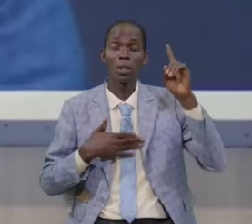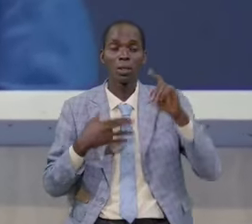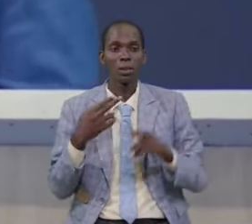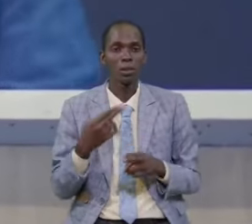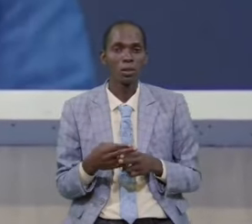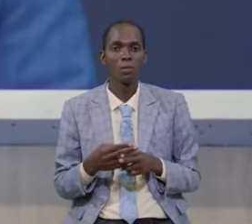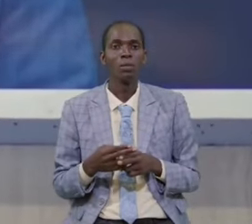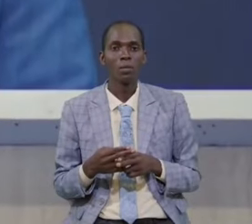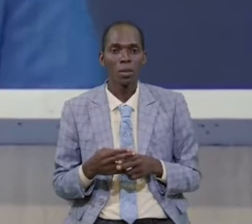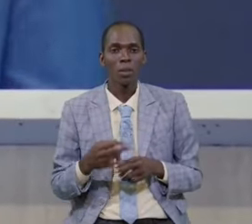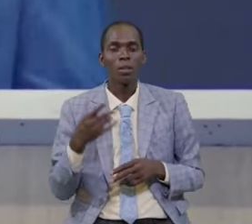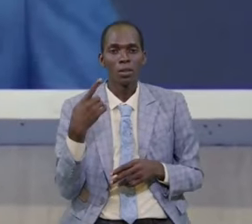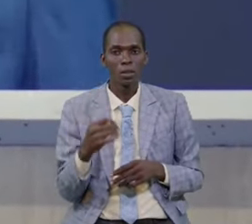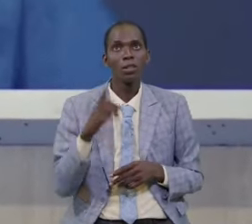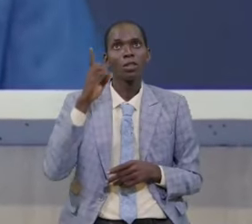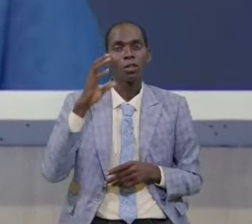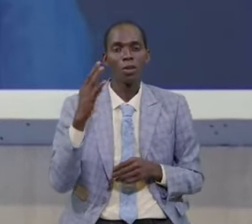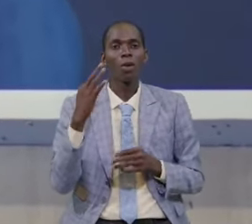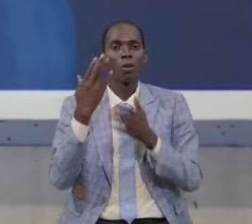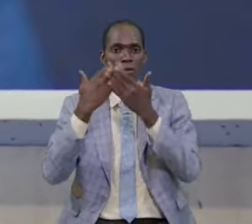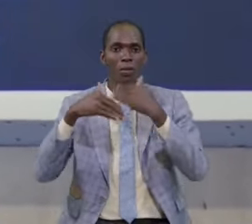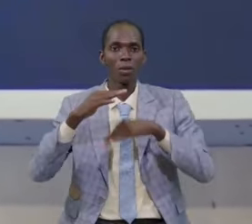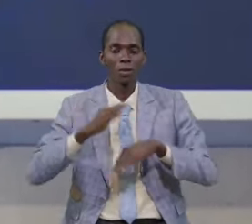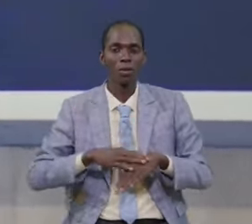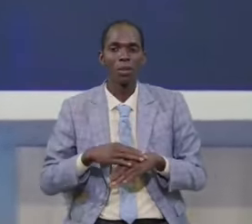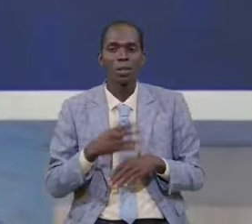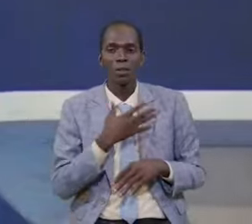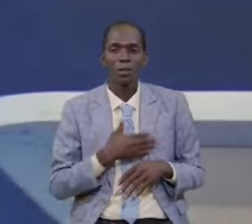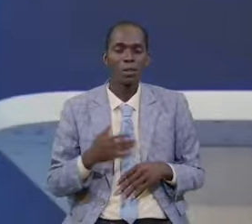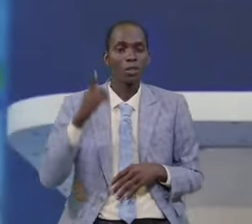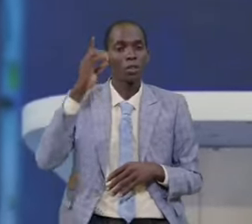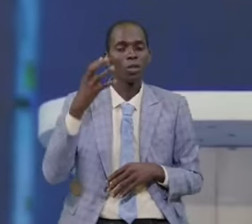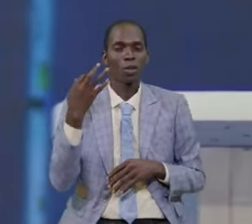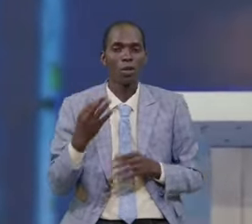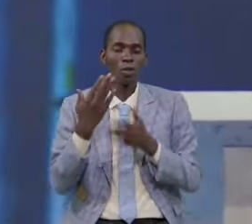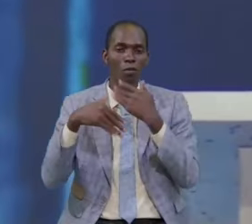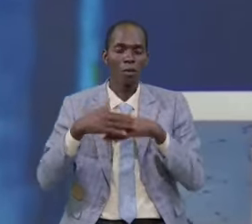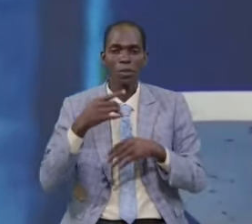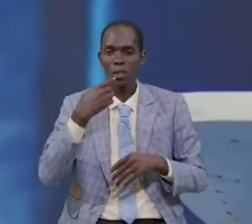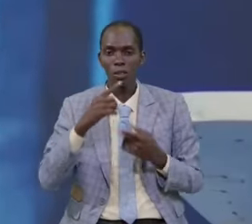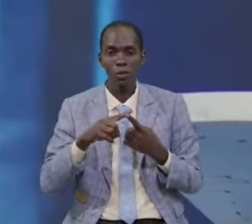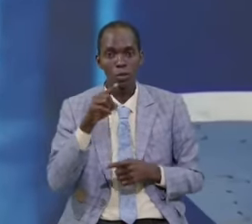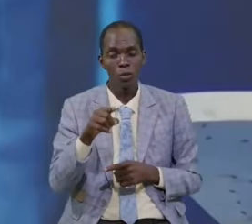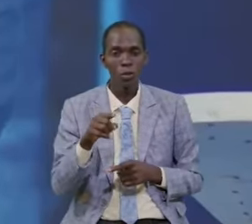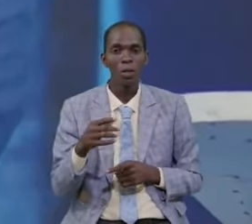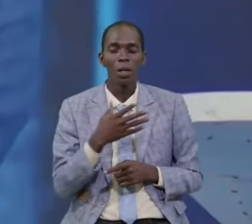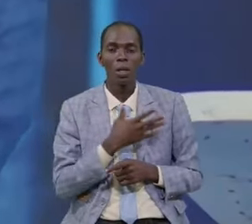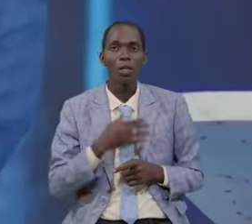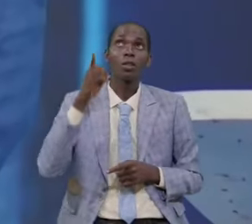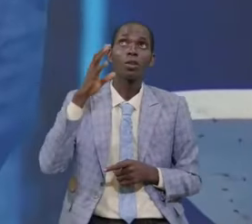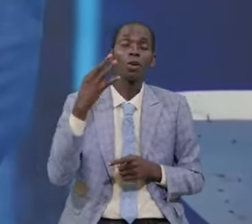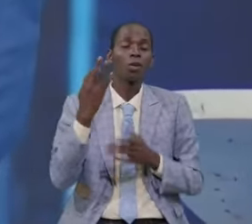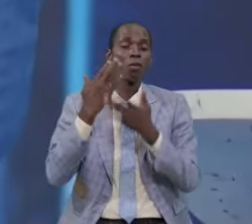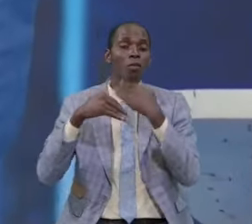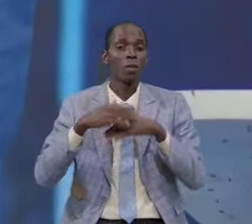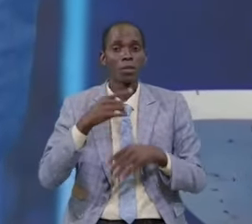le Dieu du ciel, il te parle, le Dieu du ciel te parle, et le Dieu du ciel dit, et que